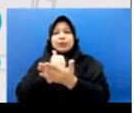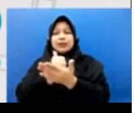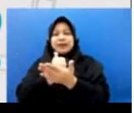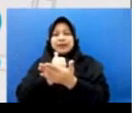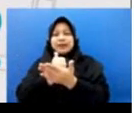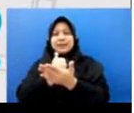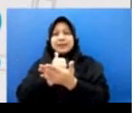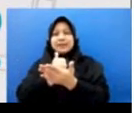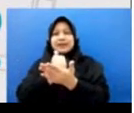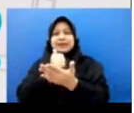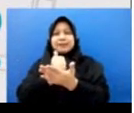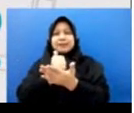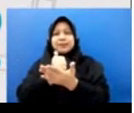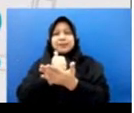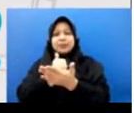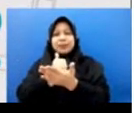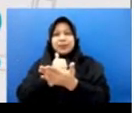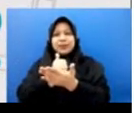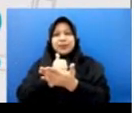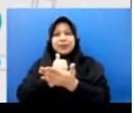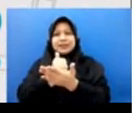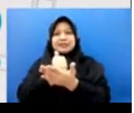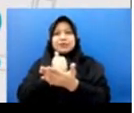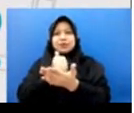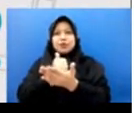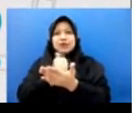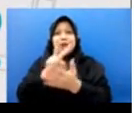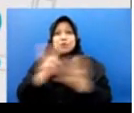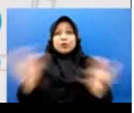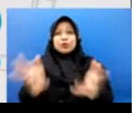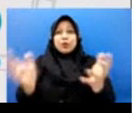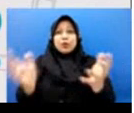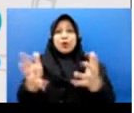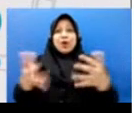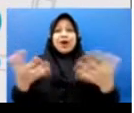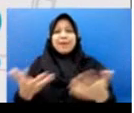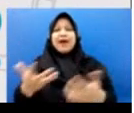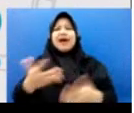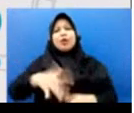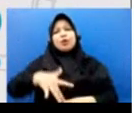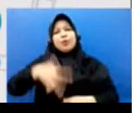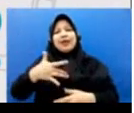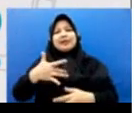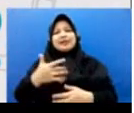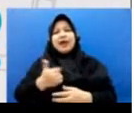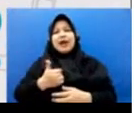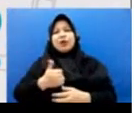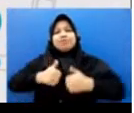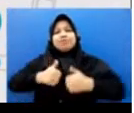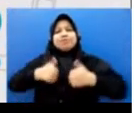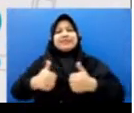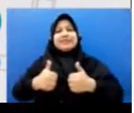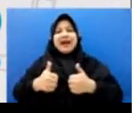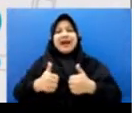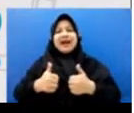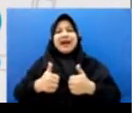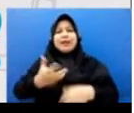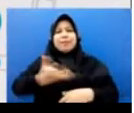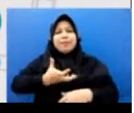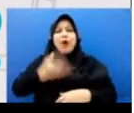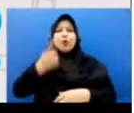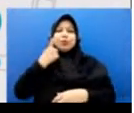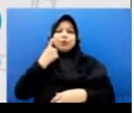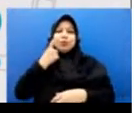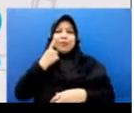diganjar itu adalah perasaan bisanya dan kemauan untuk mencoba. Kalau itu yang diberikan penghargaan oleh guru,